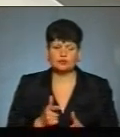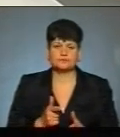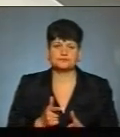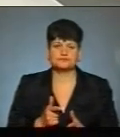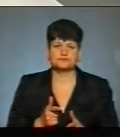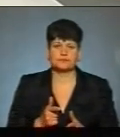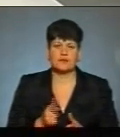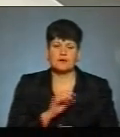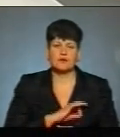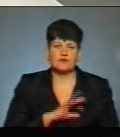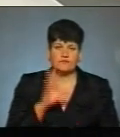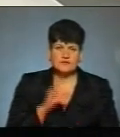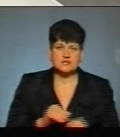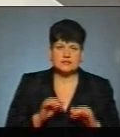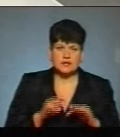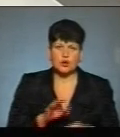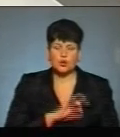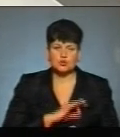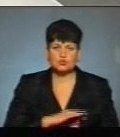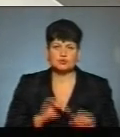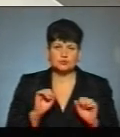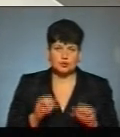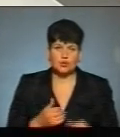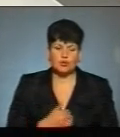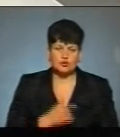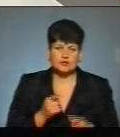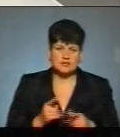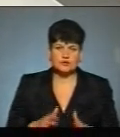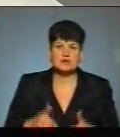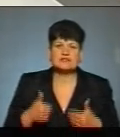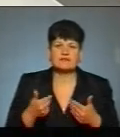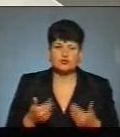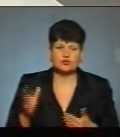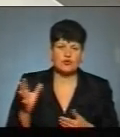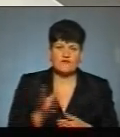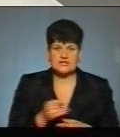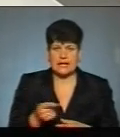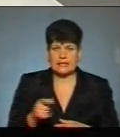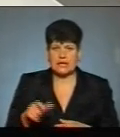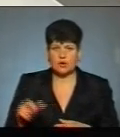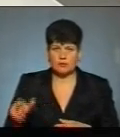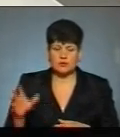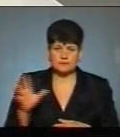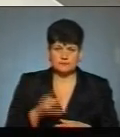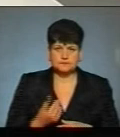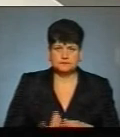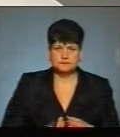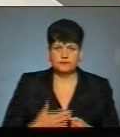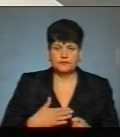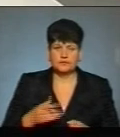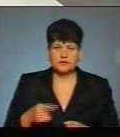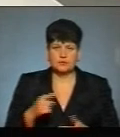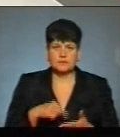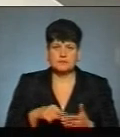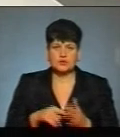всіх заходів. І, користуючись нагодою, хочу дійсно звернутися до всіх тернополян і до всіх мешканців нашої Тернопільської